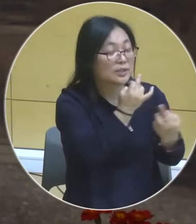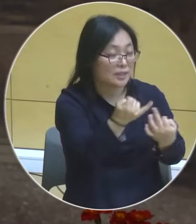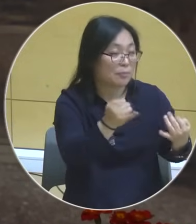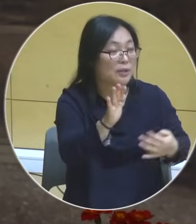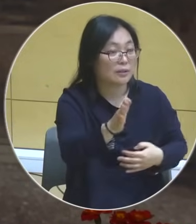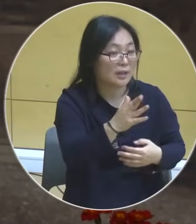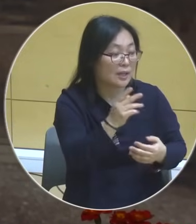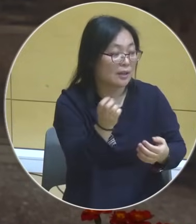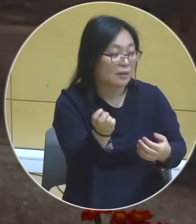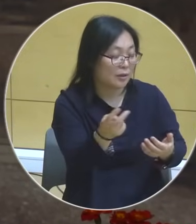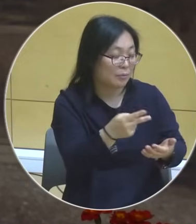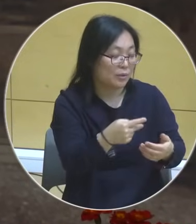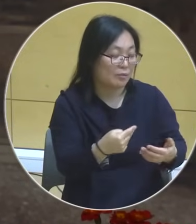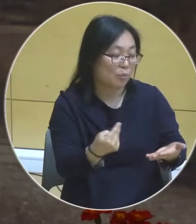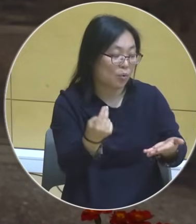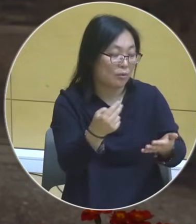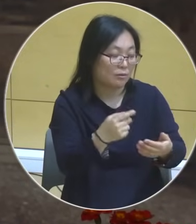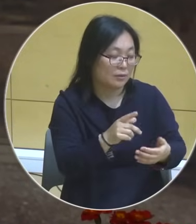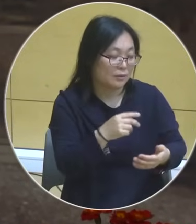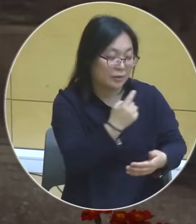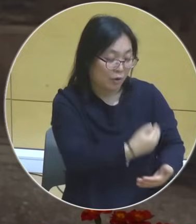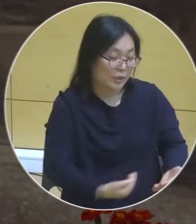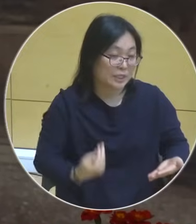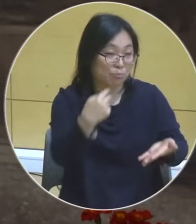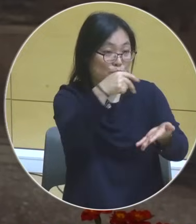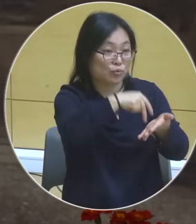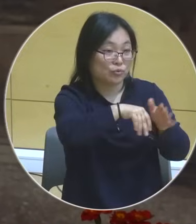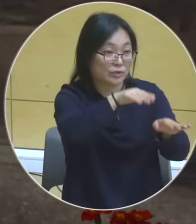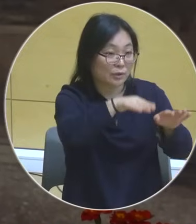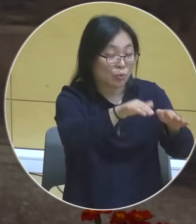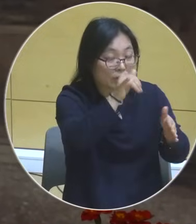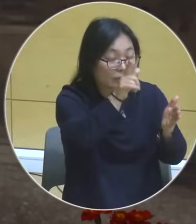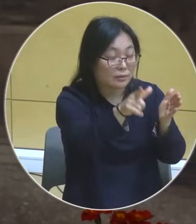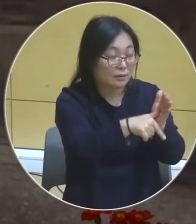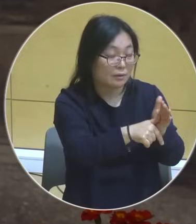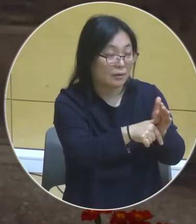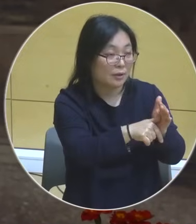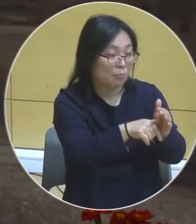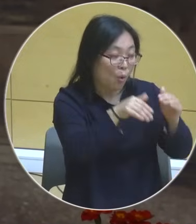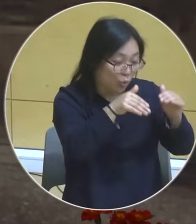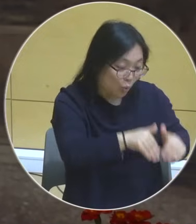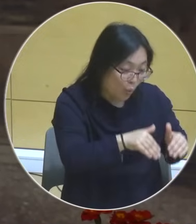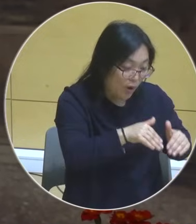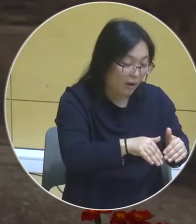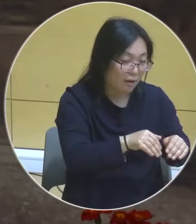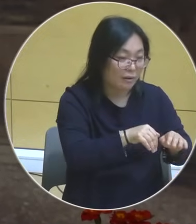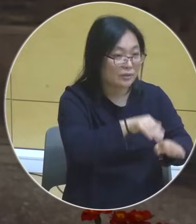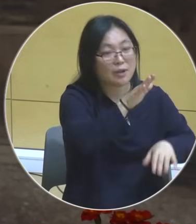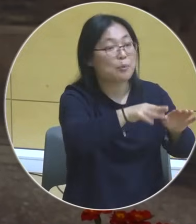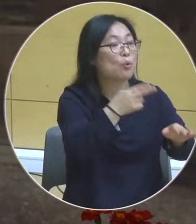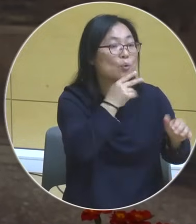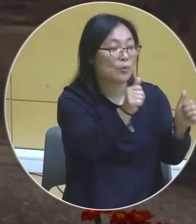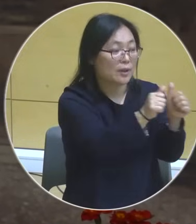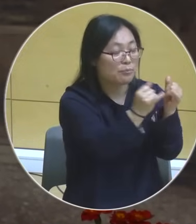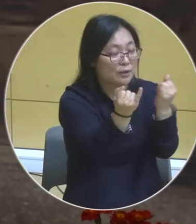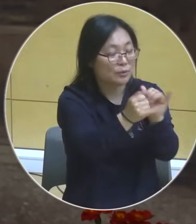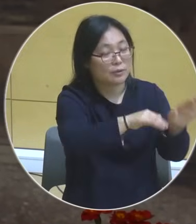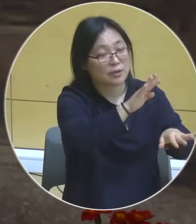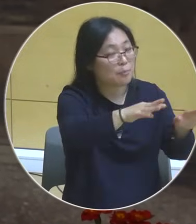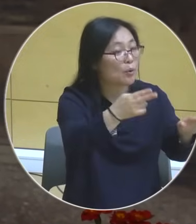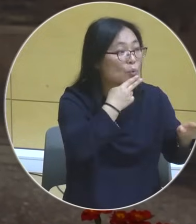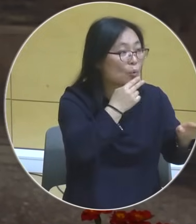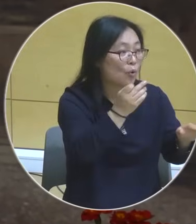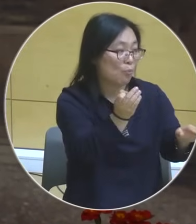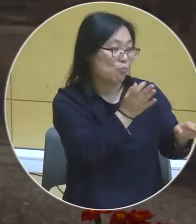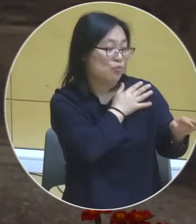그러기에 신분제도가 뚜렷했던 귀족과 노예의 차별이 없었습니다. 남자와 여자의 차별이 없었습니다.